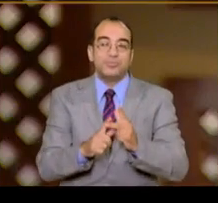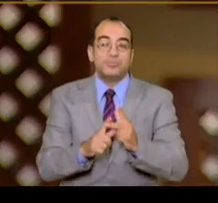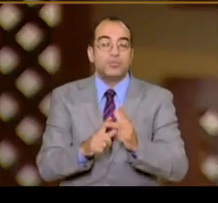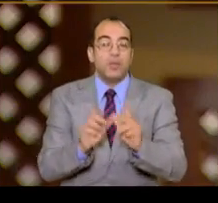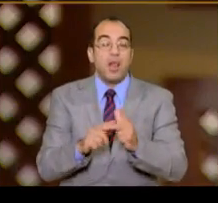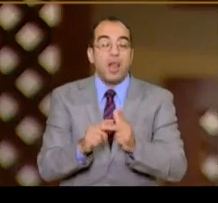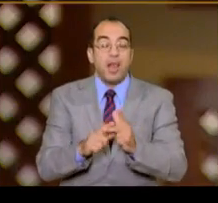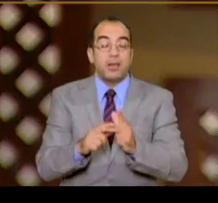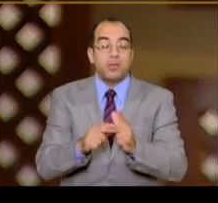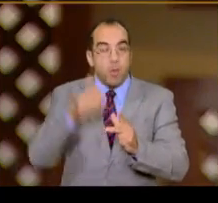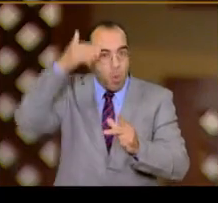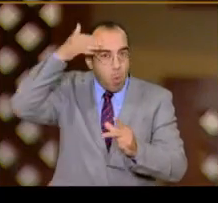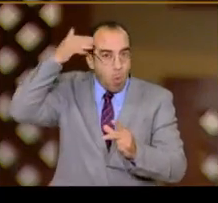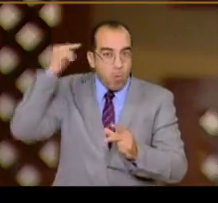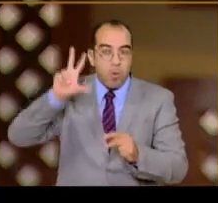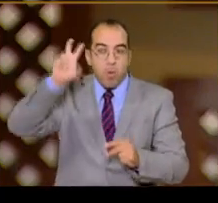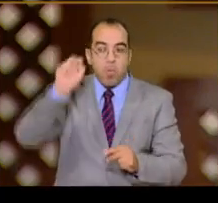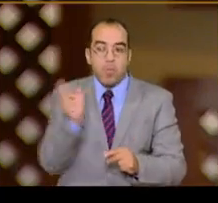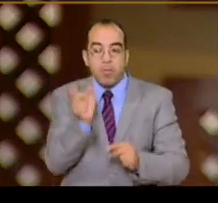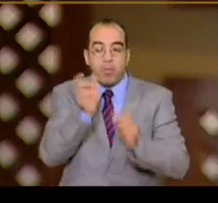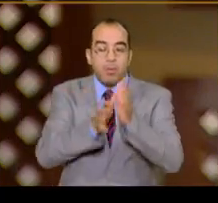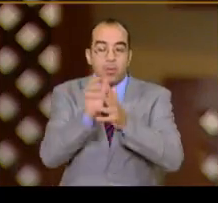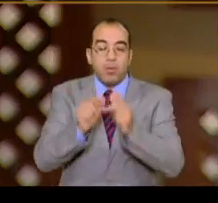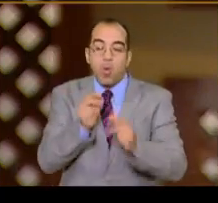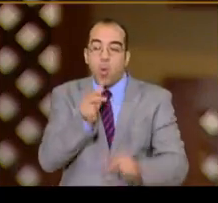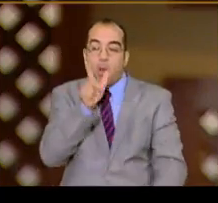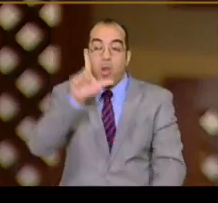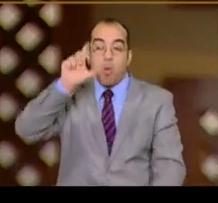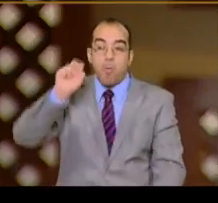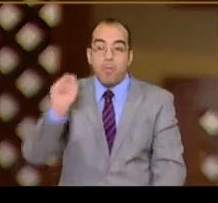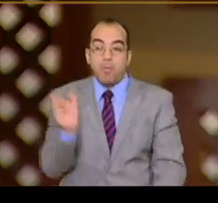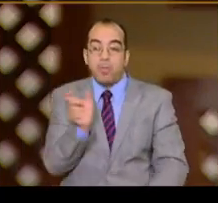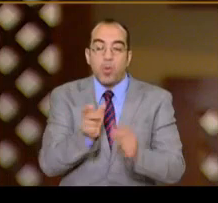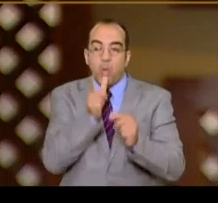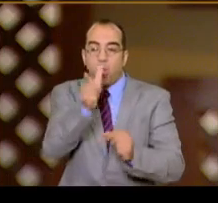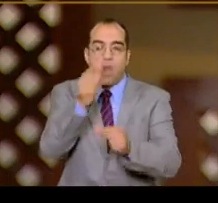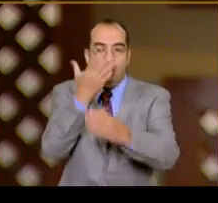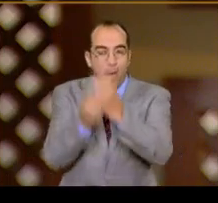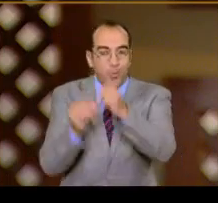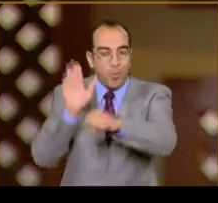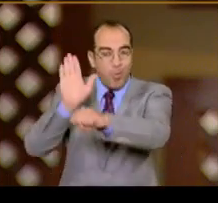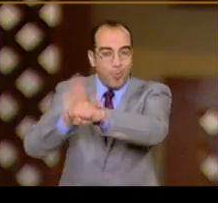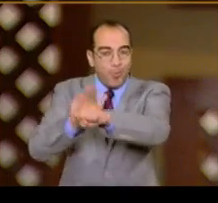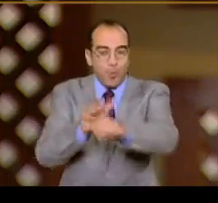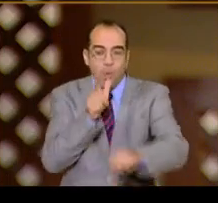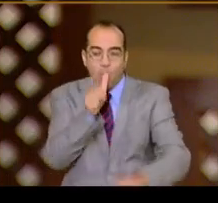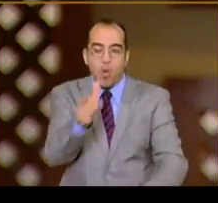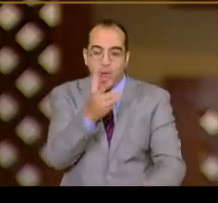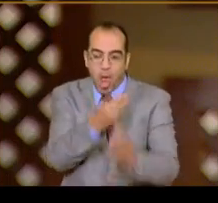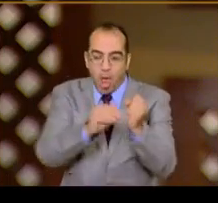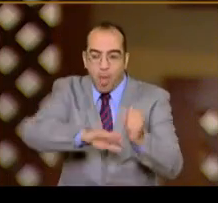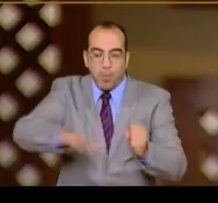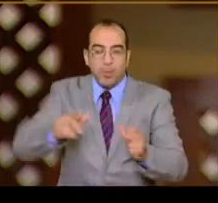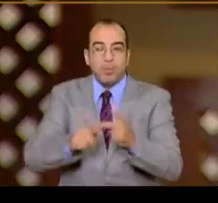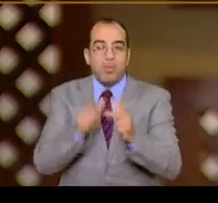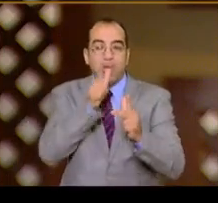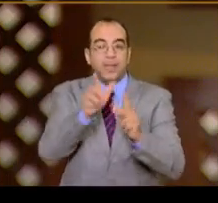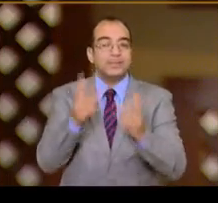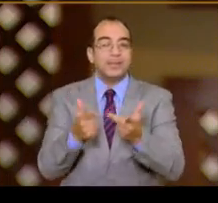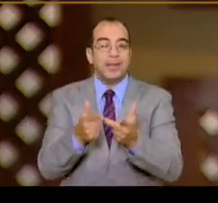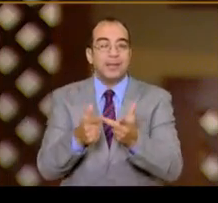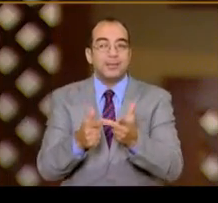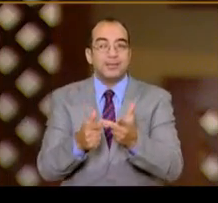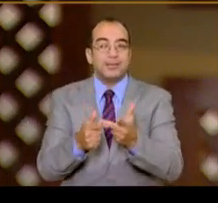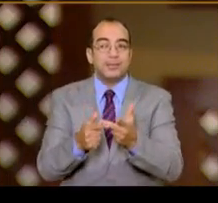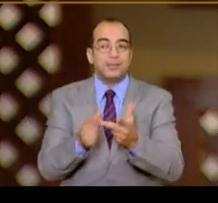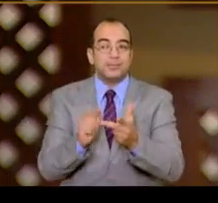ف من حكم لقمان العظيمه بيقول لابنه ايه بقى عشان تعرف حضرتك وانا معاك ازاي